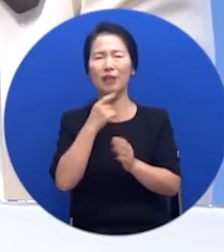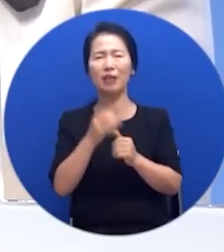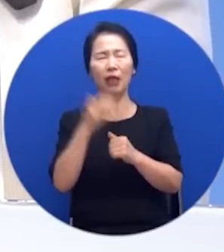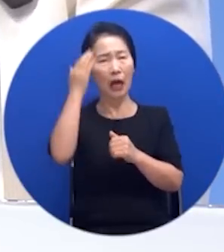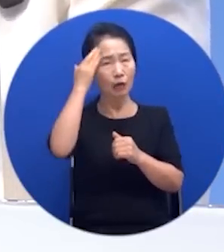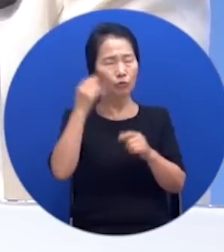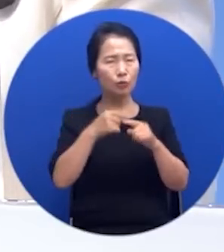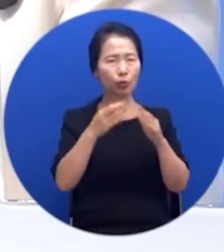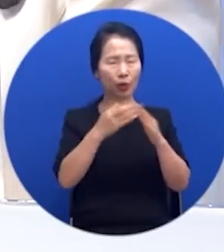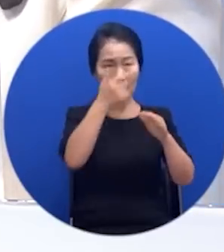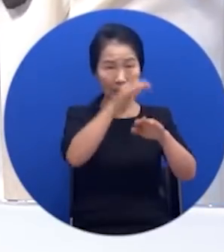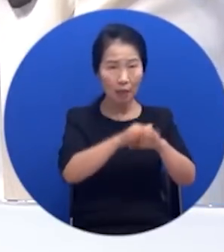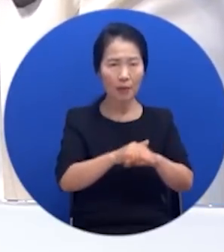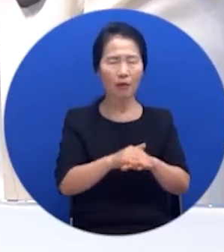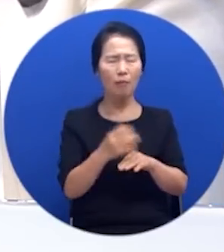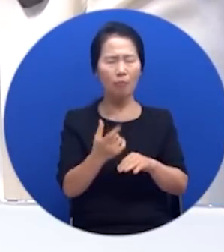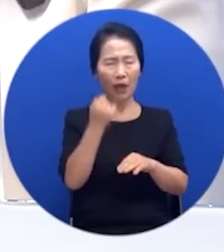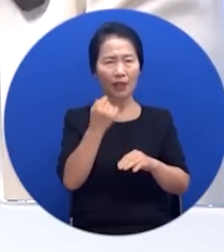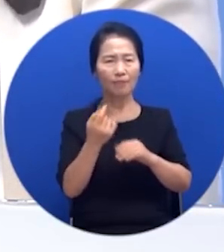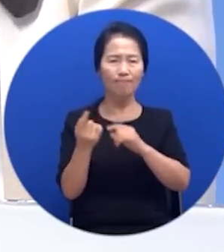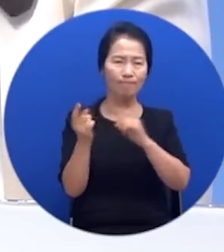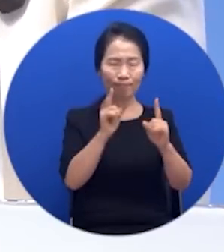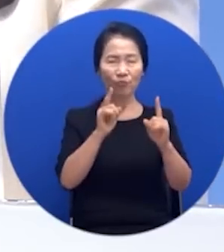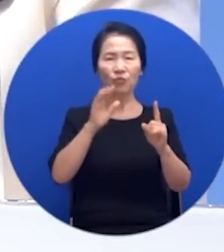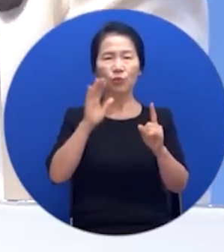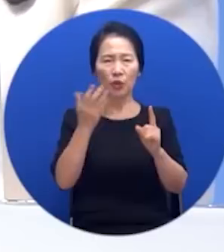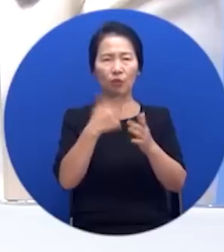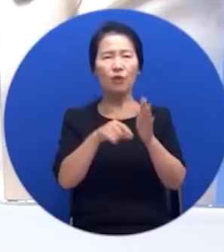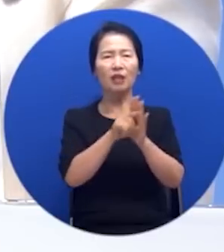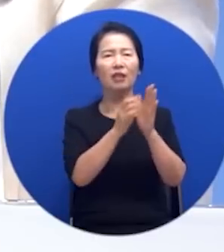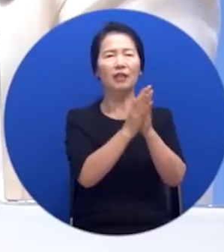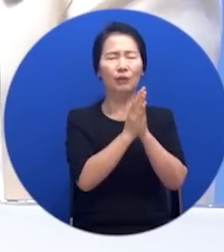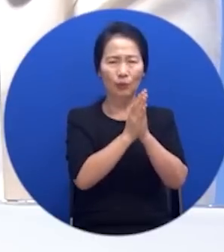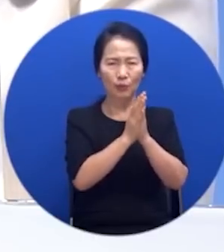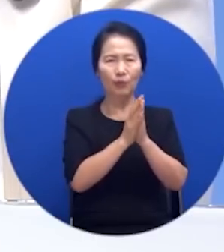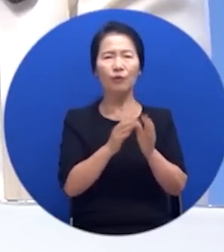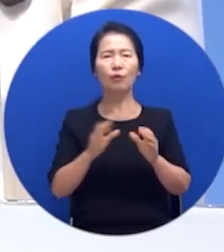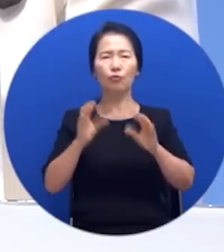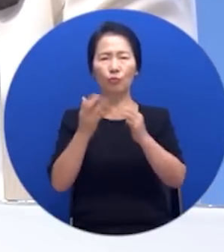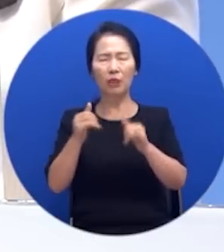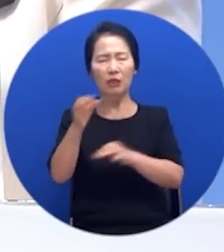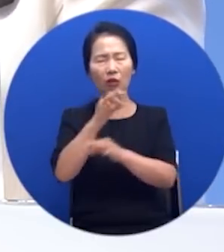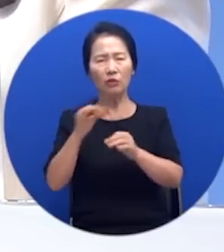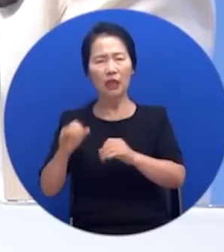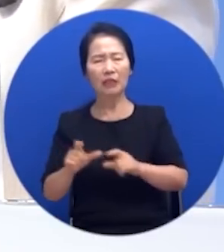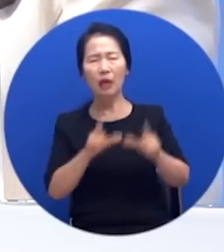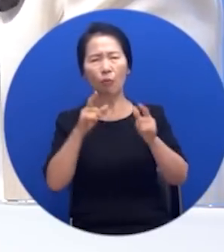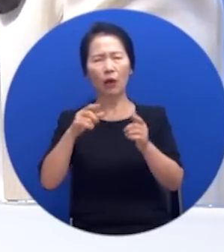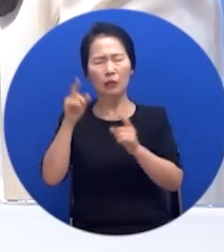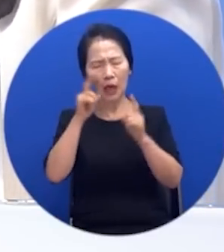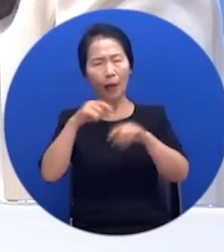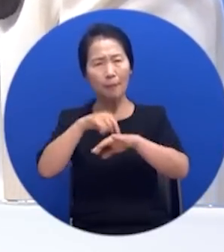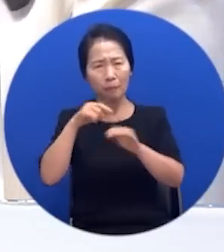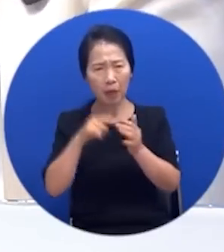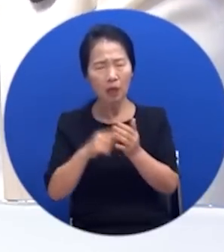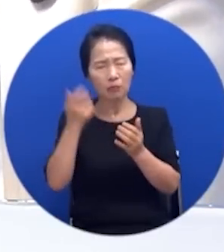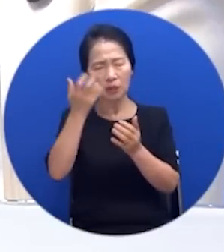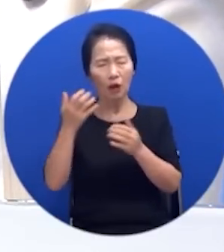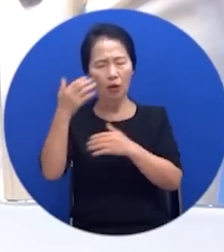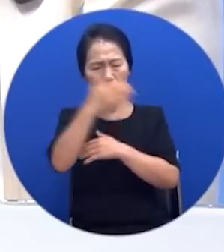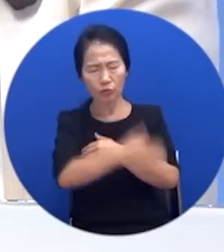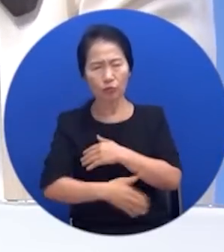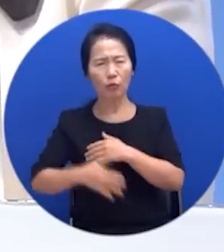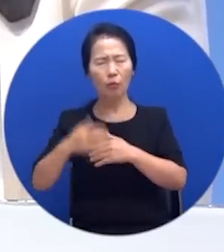예배가 하루속히 정상화되기 위하여 기도하십시다. 국민의 경제생활 상한 마음 영육간의